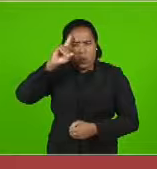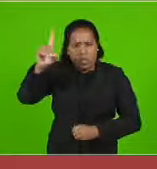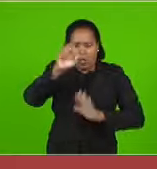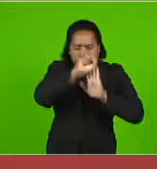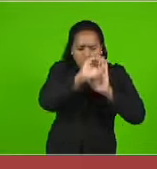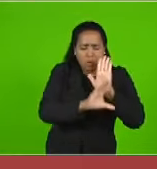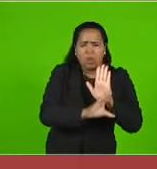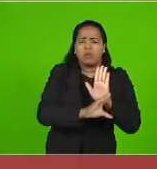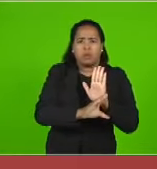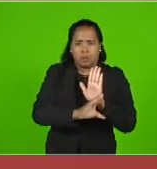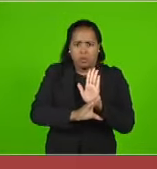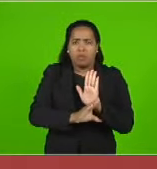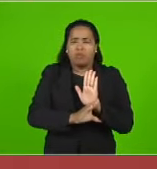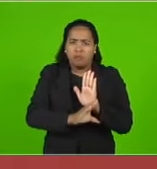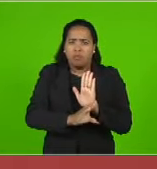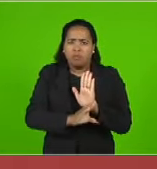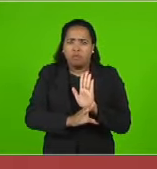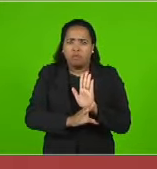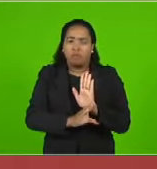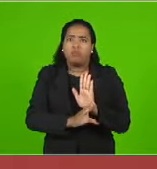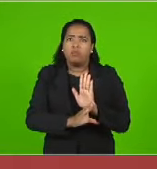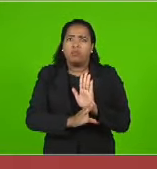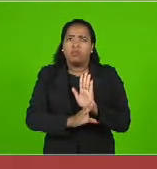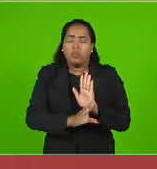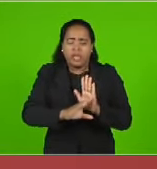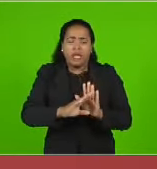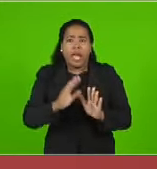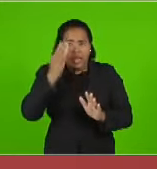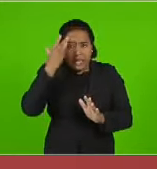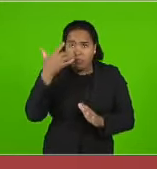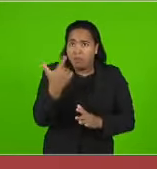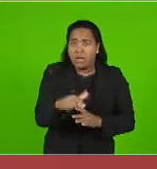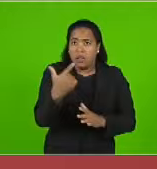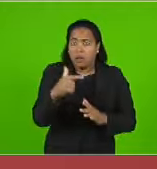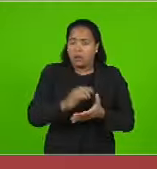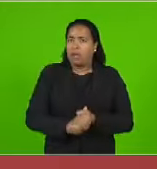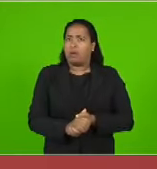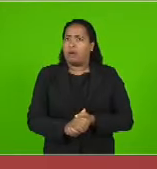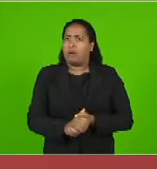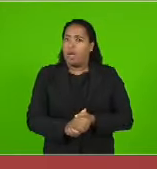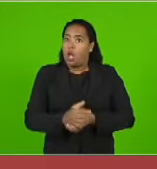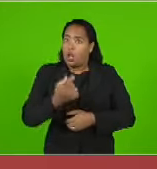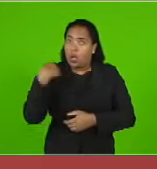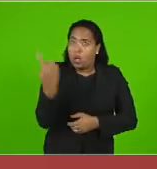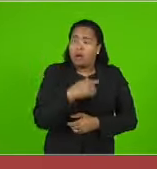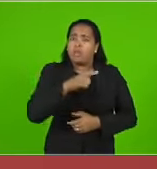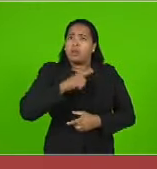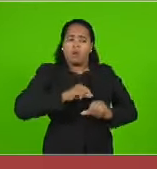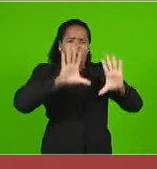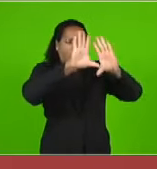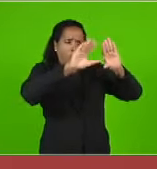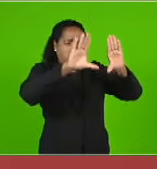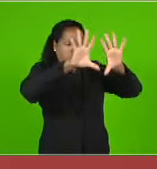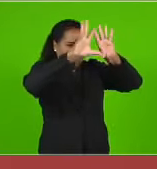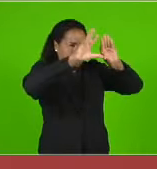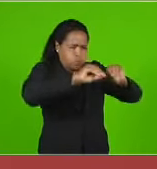посмотрите, Богом века сего, ослепившего умы, да, вот это крайнее разложение, черная туча,